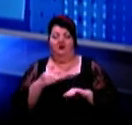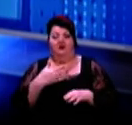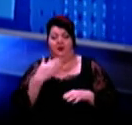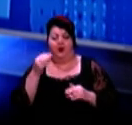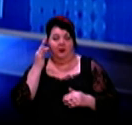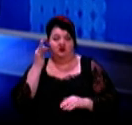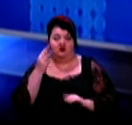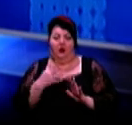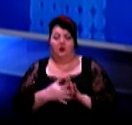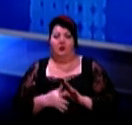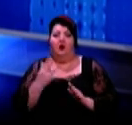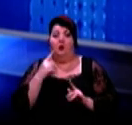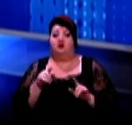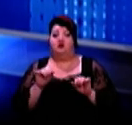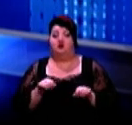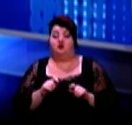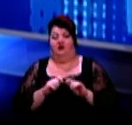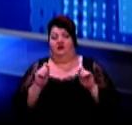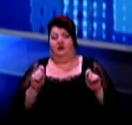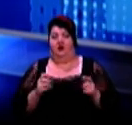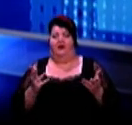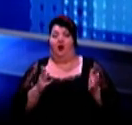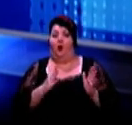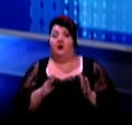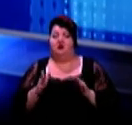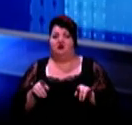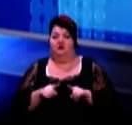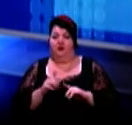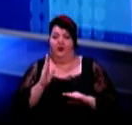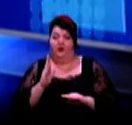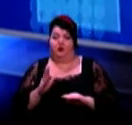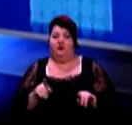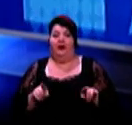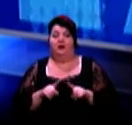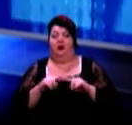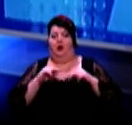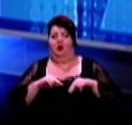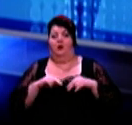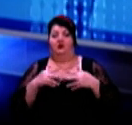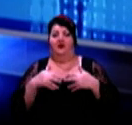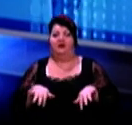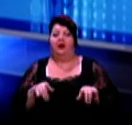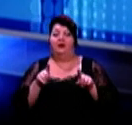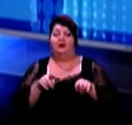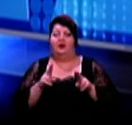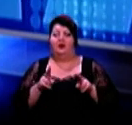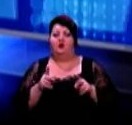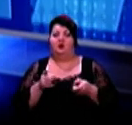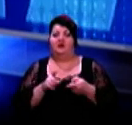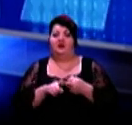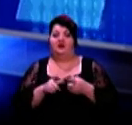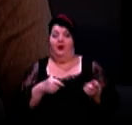чіткого розуміння, коли вони зможуть відкритися і в якому режимі це буде. А також роботу втратили ті, хто зв'язані з перевозкою